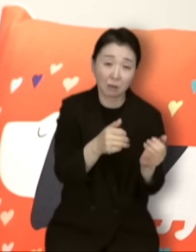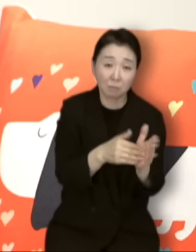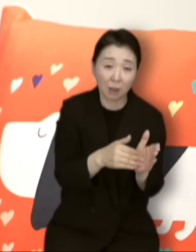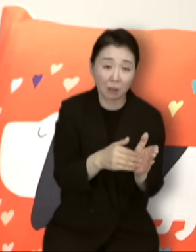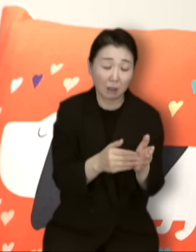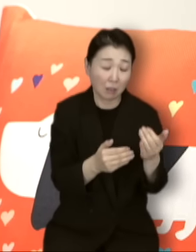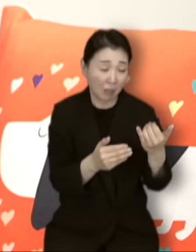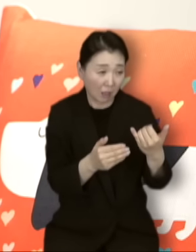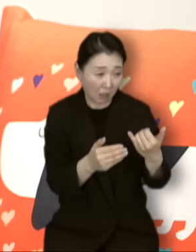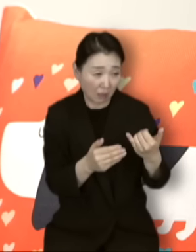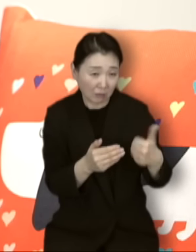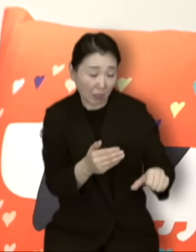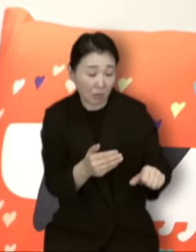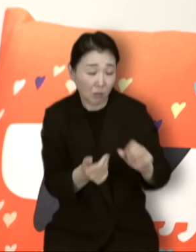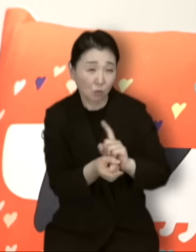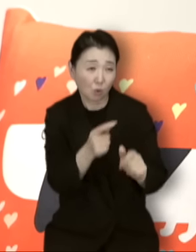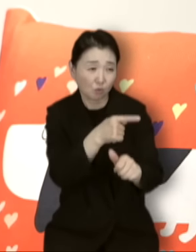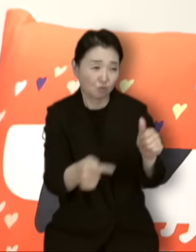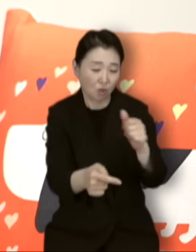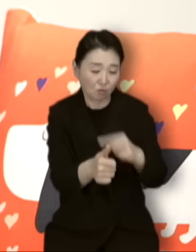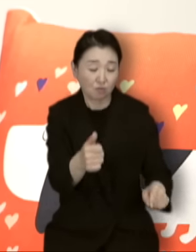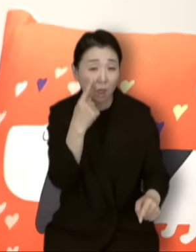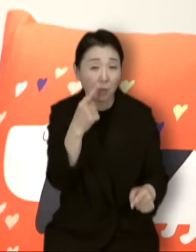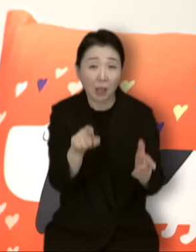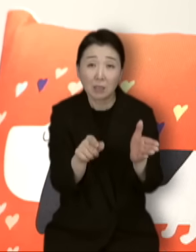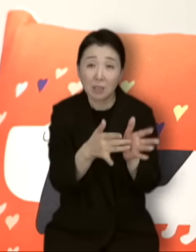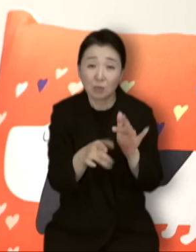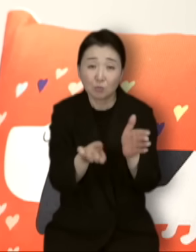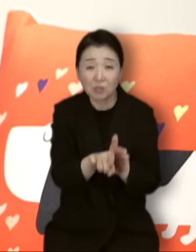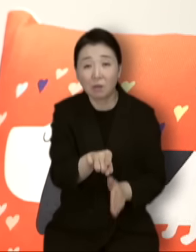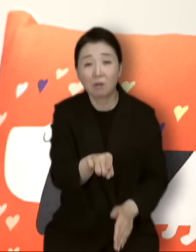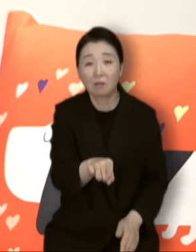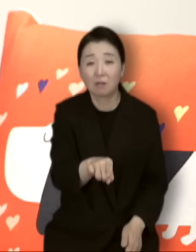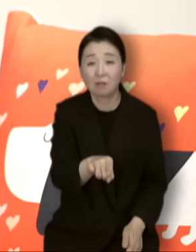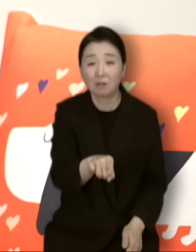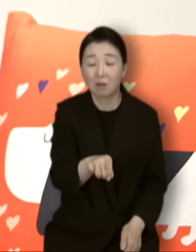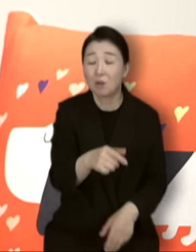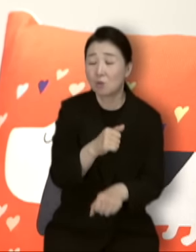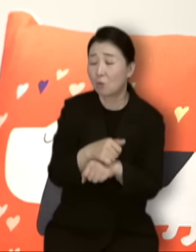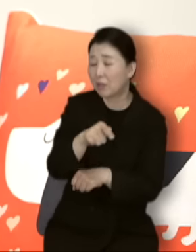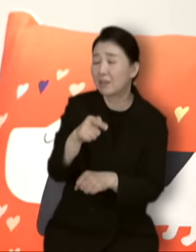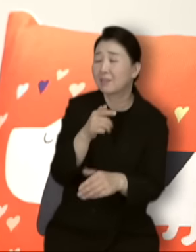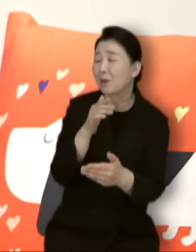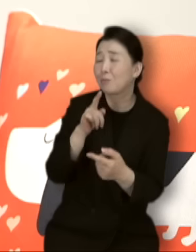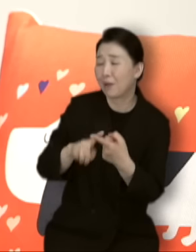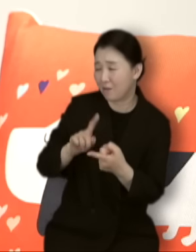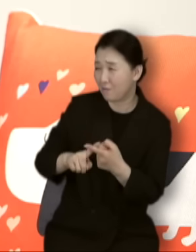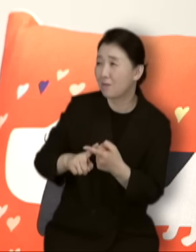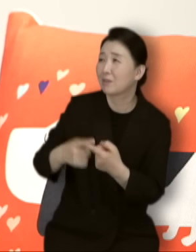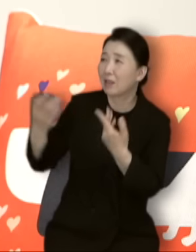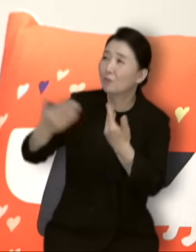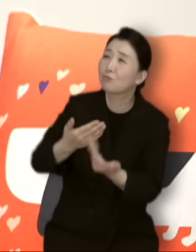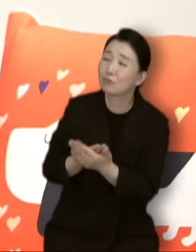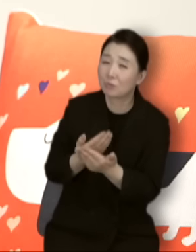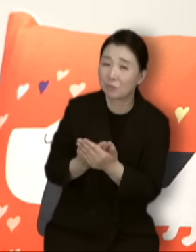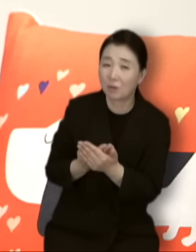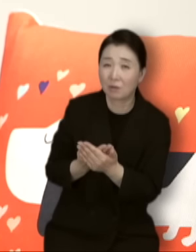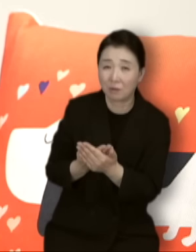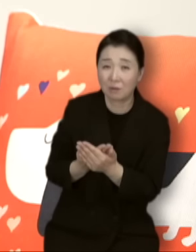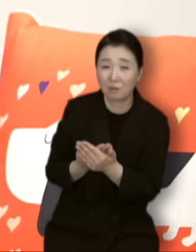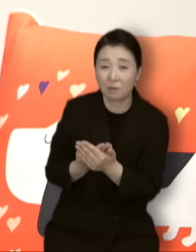딸이 강간당하고 애들은 서로 죽이겠다고 하면 예수 믿겠어요네 이거는 해 주셔야 되지 않나라고